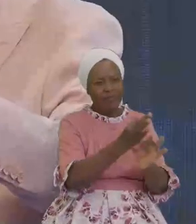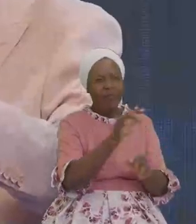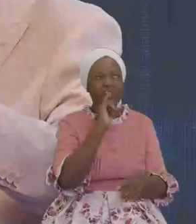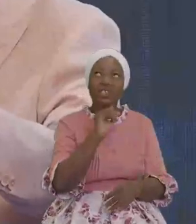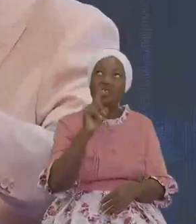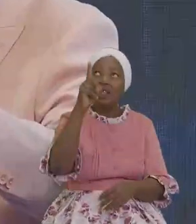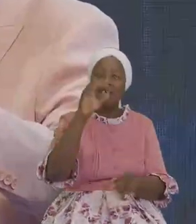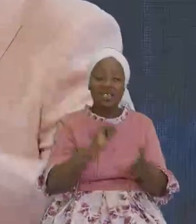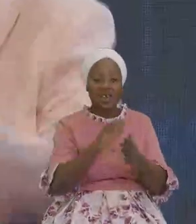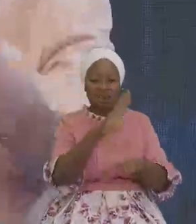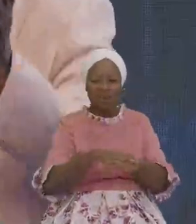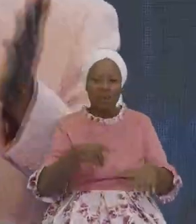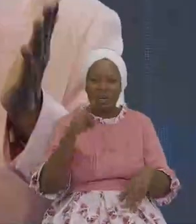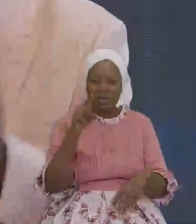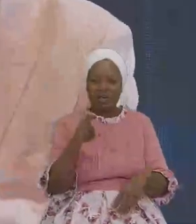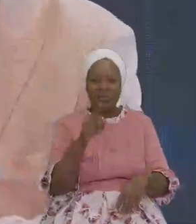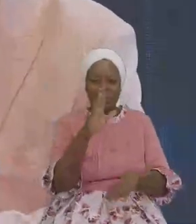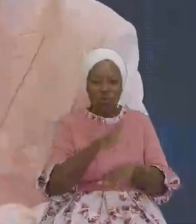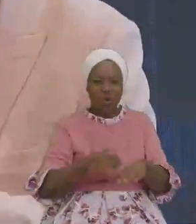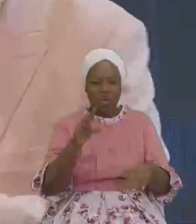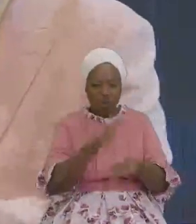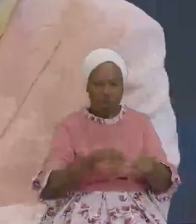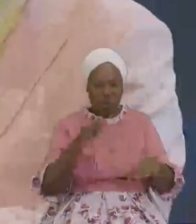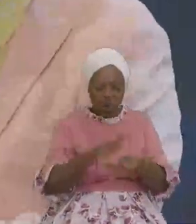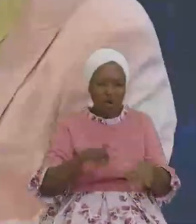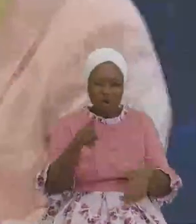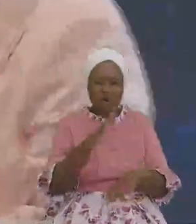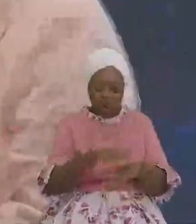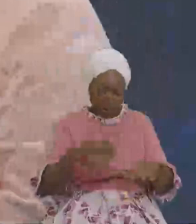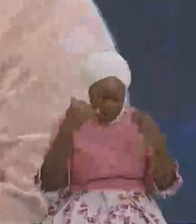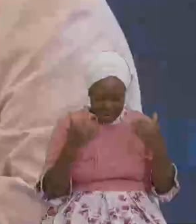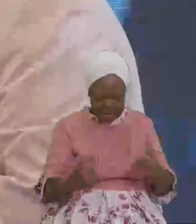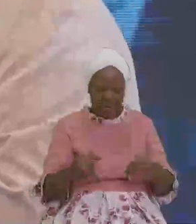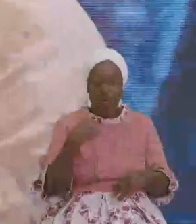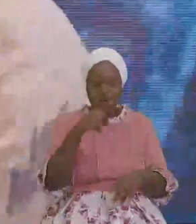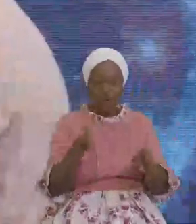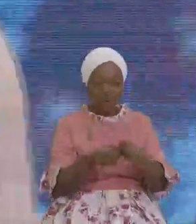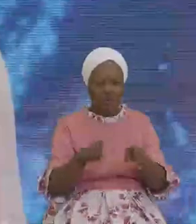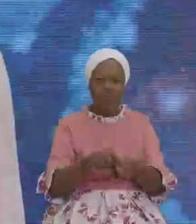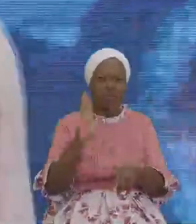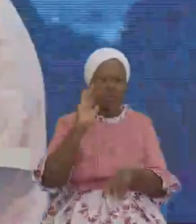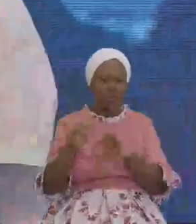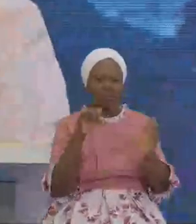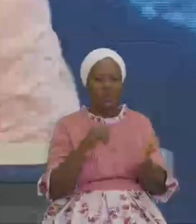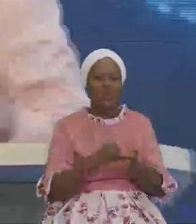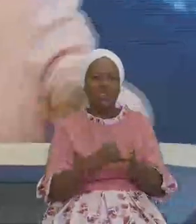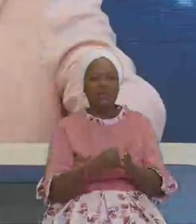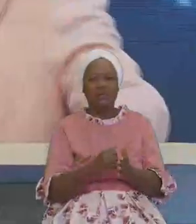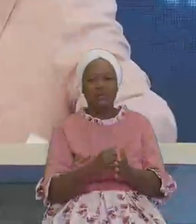Celui qui vous a appelé est fidèle. Qui vous appelle maintenant, c'est lui qui le fera.